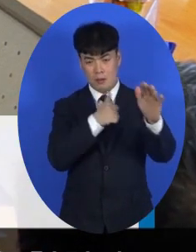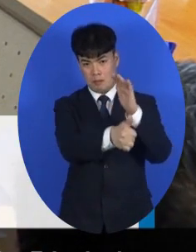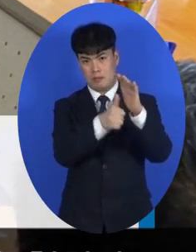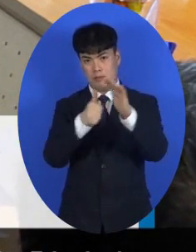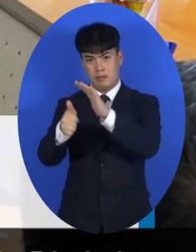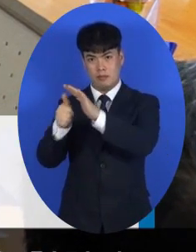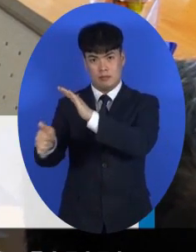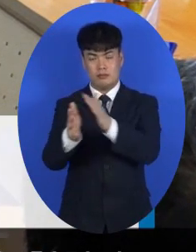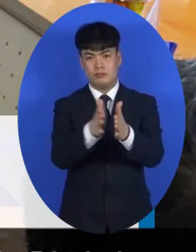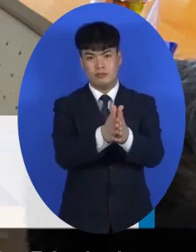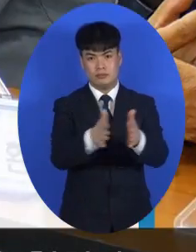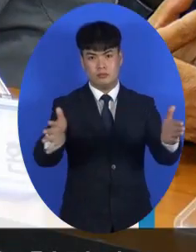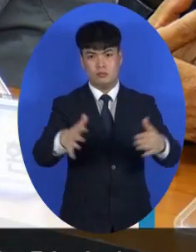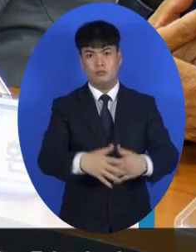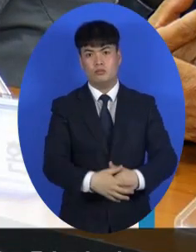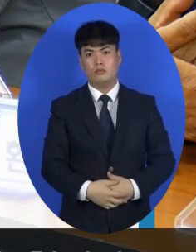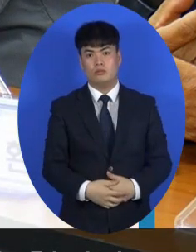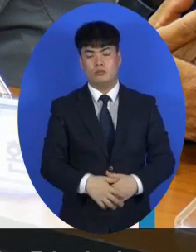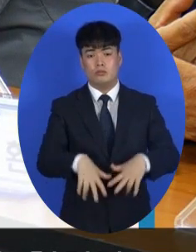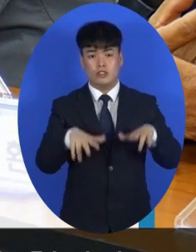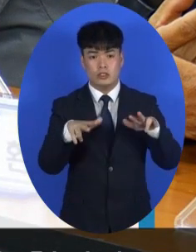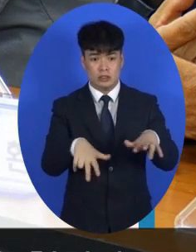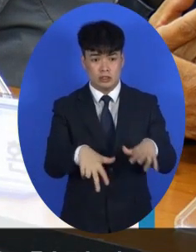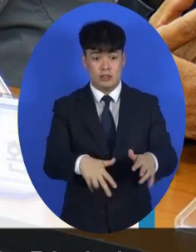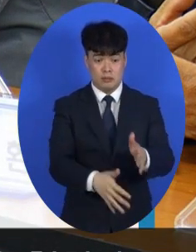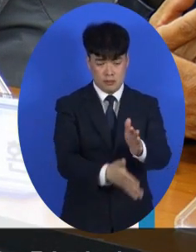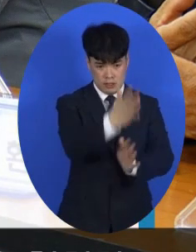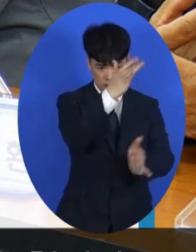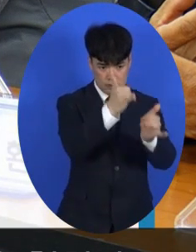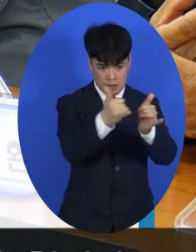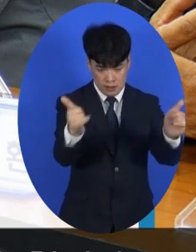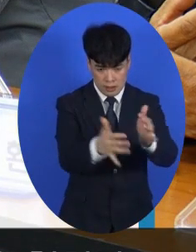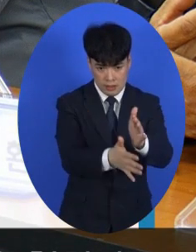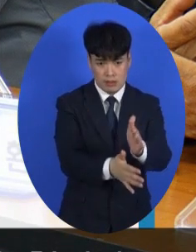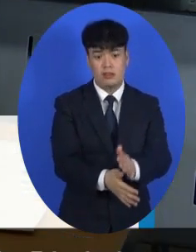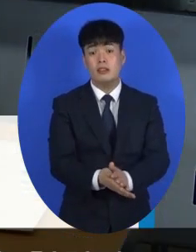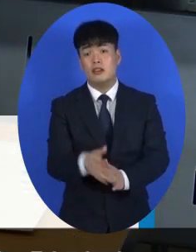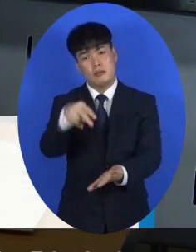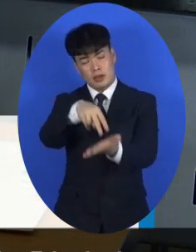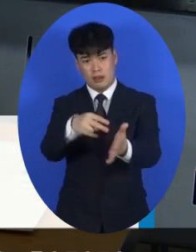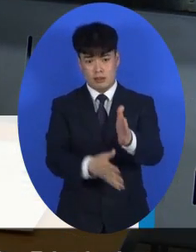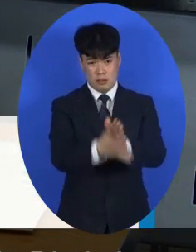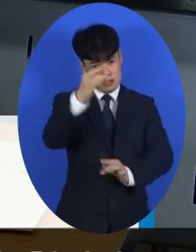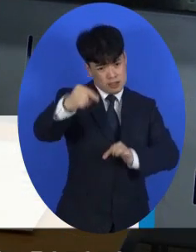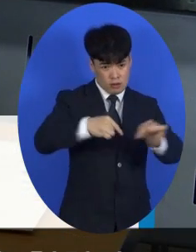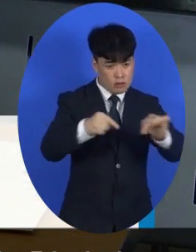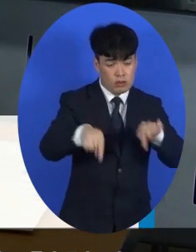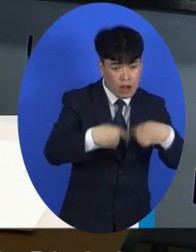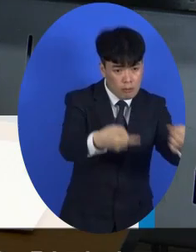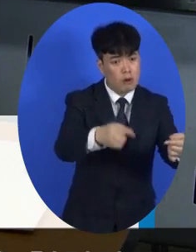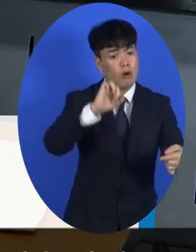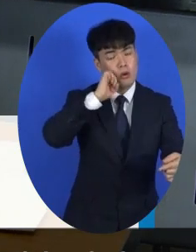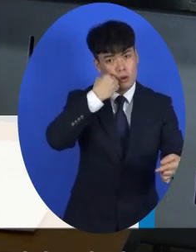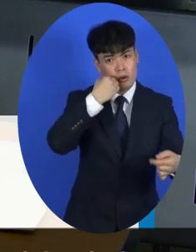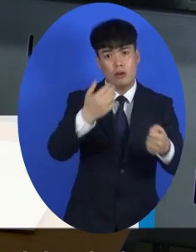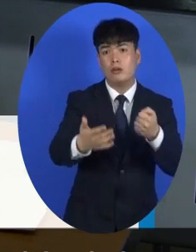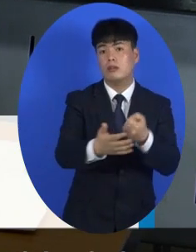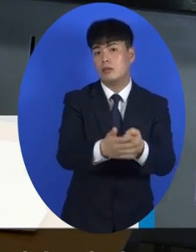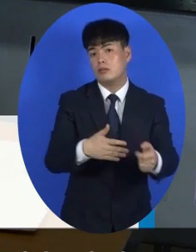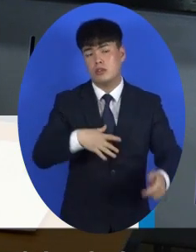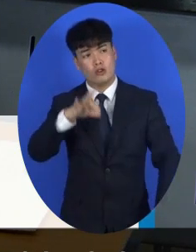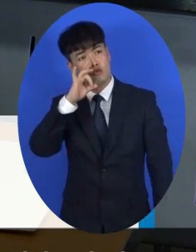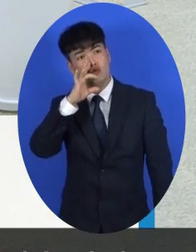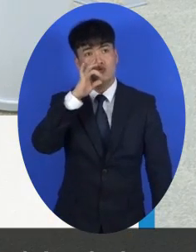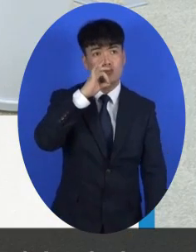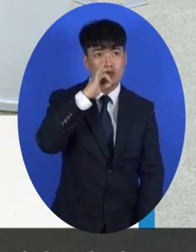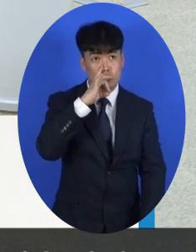이번 읍면동 방문은 시정 참여 기회가 적었던 각계각층 시민들의 다양하고 생생한 의견을 청취하고 시정에 대한